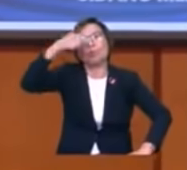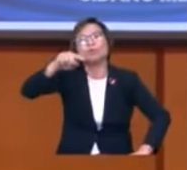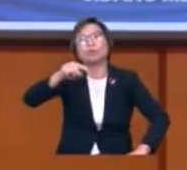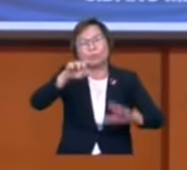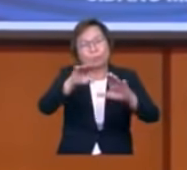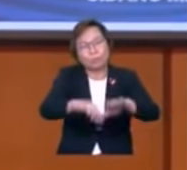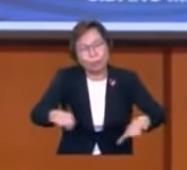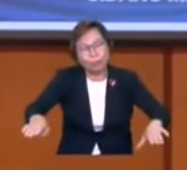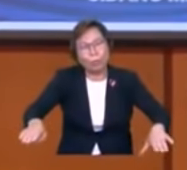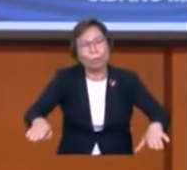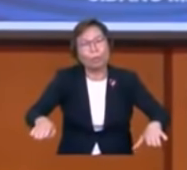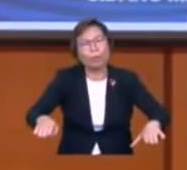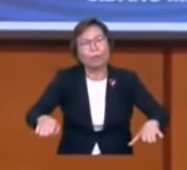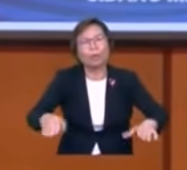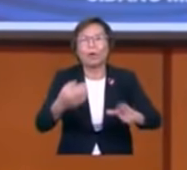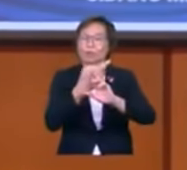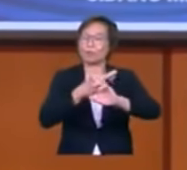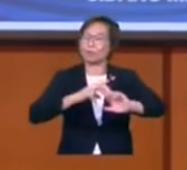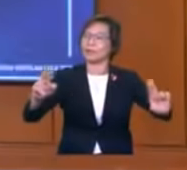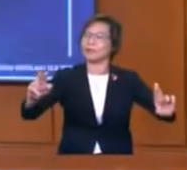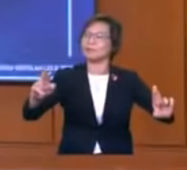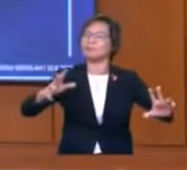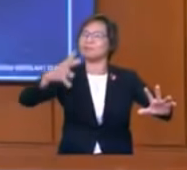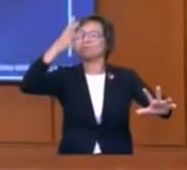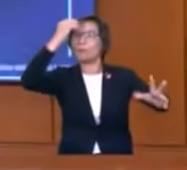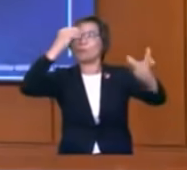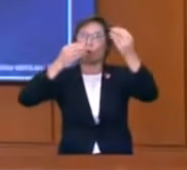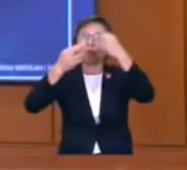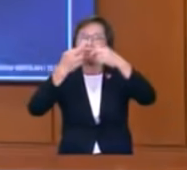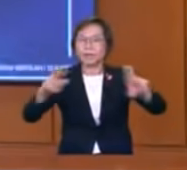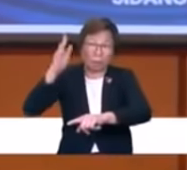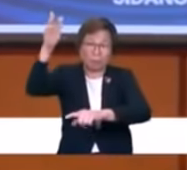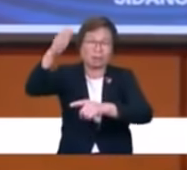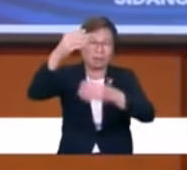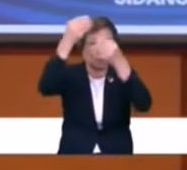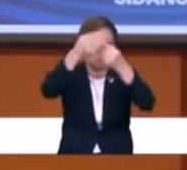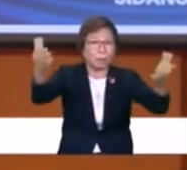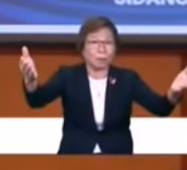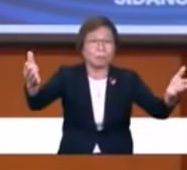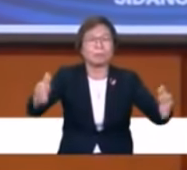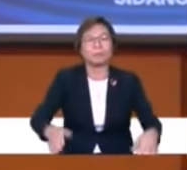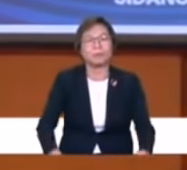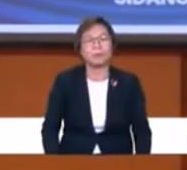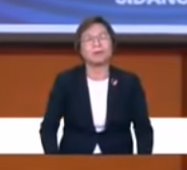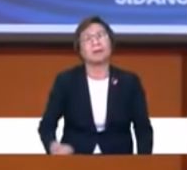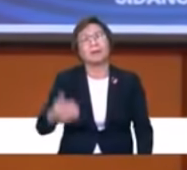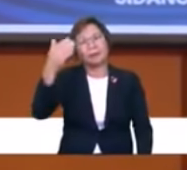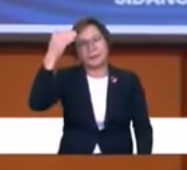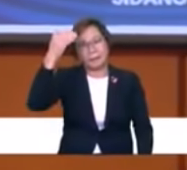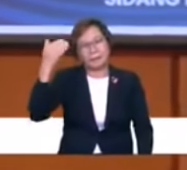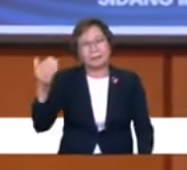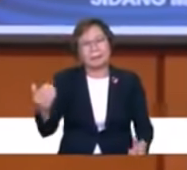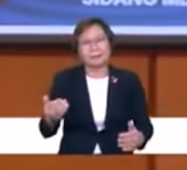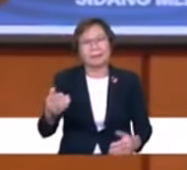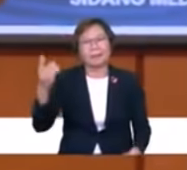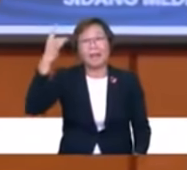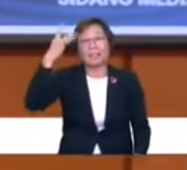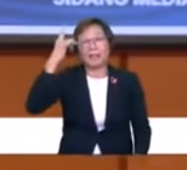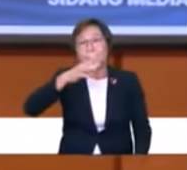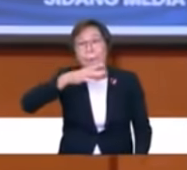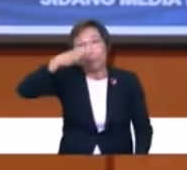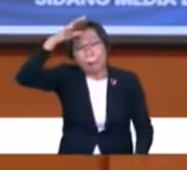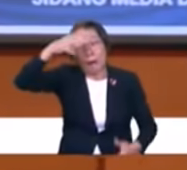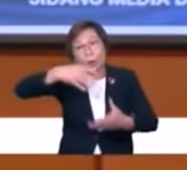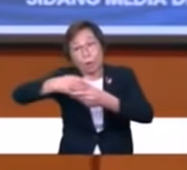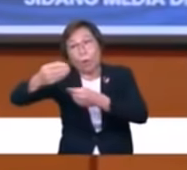memastikan mereka cukup bersedia oleh yang demikian umumnya Insyaallah ibubapa sekalian diluar